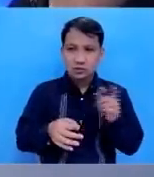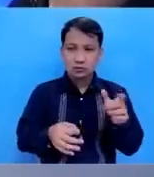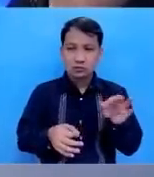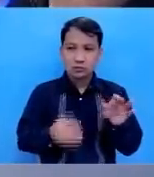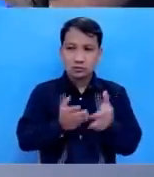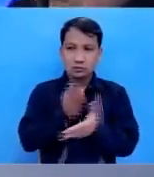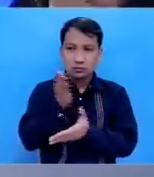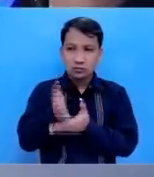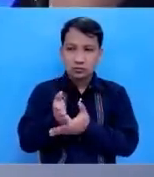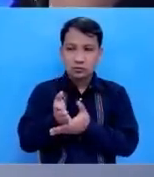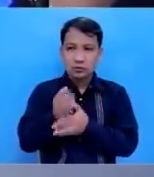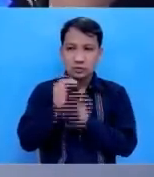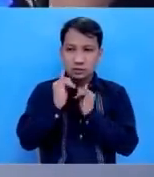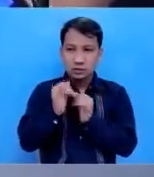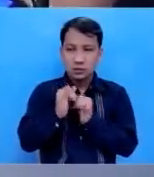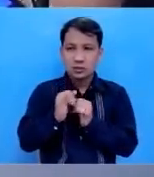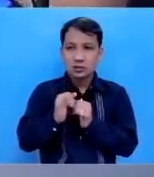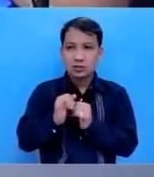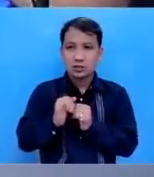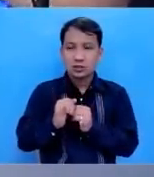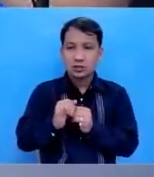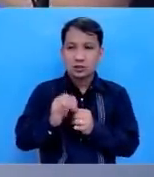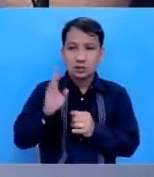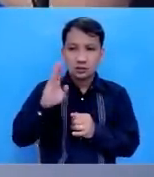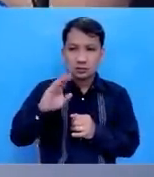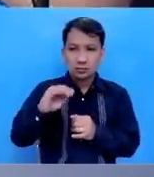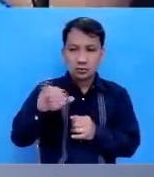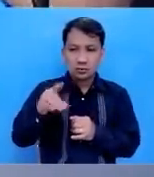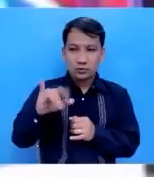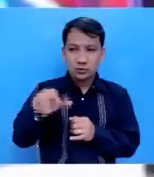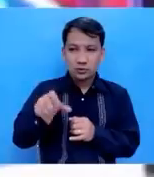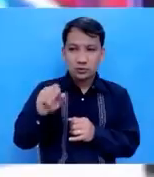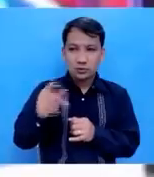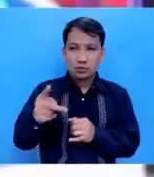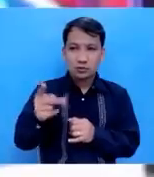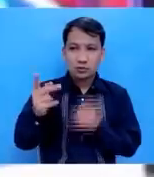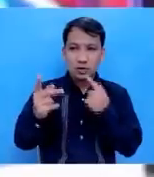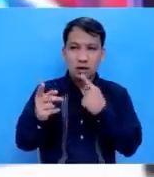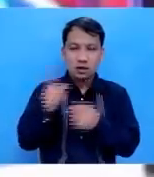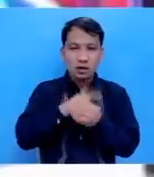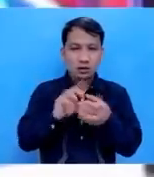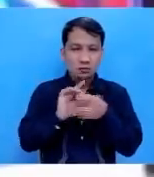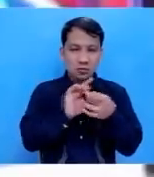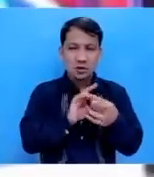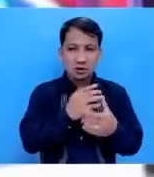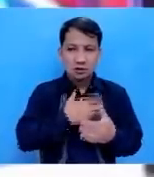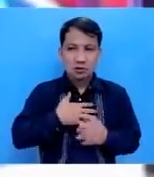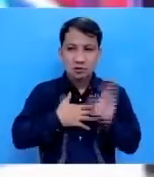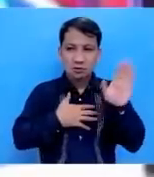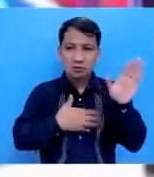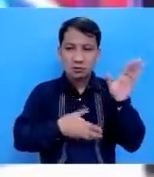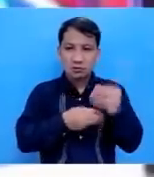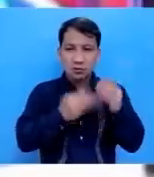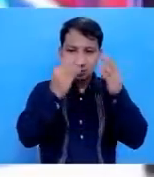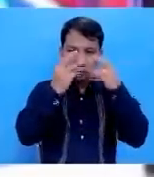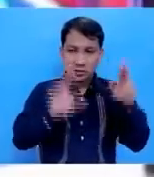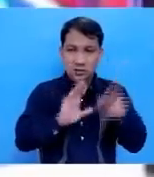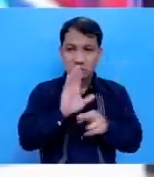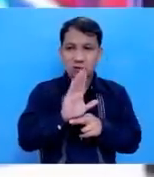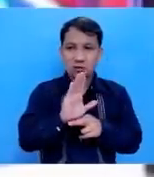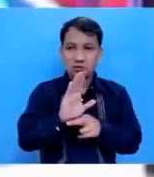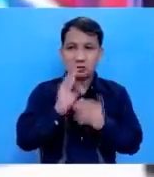nang ma-interview sa programang Ball Jack ng Radyo 5 si Yumol tungkol sa mga akusasyon niya laban sa alkalde ng kanilang